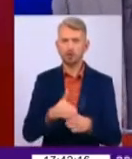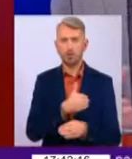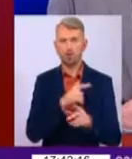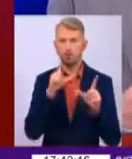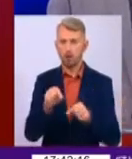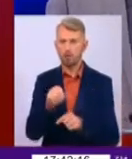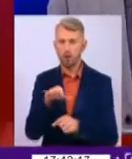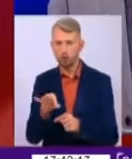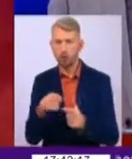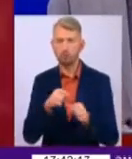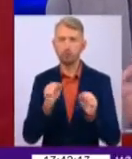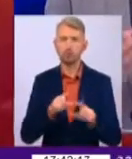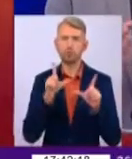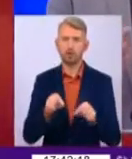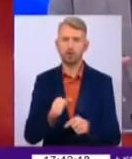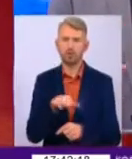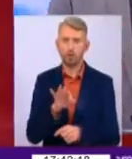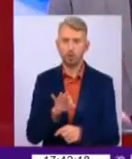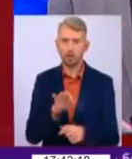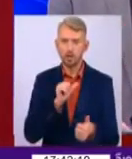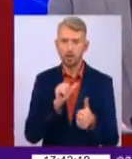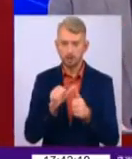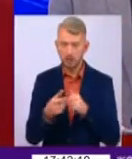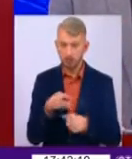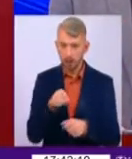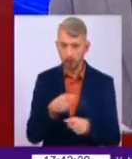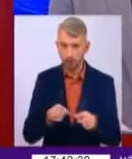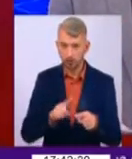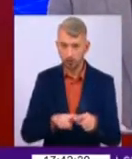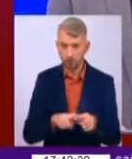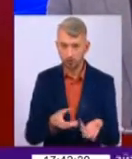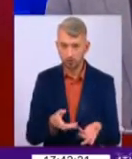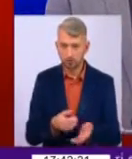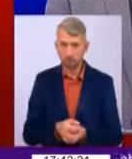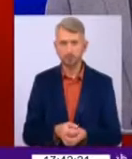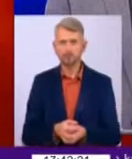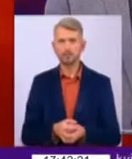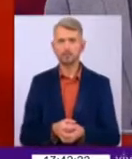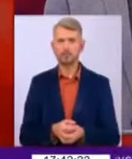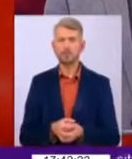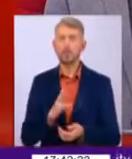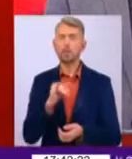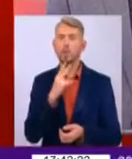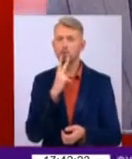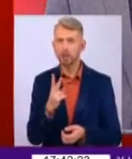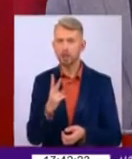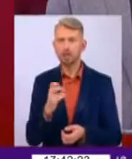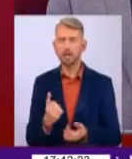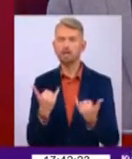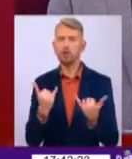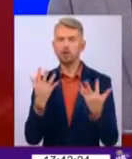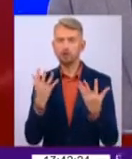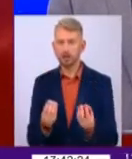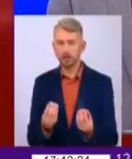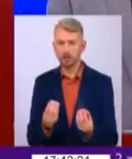поїхати в АТО, або може поїхати в АТО, і саме для цього забезпечення він закликаний? Ну, смотрите, на сегодняшний